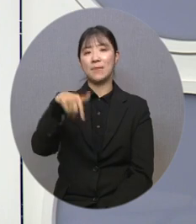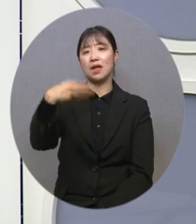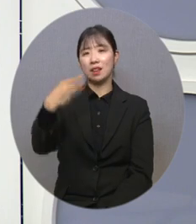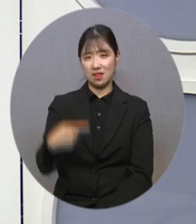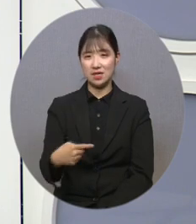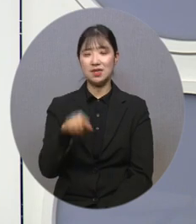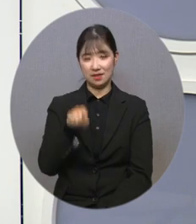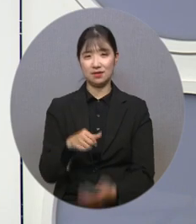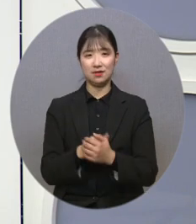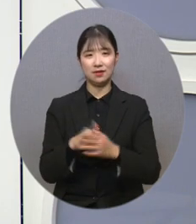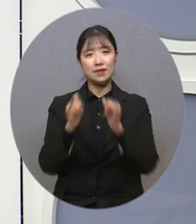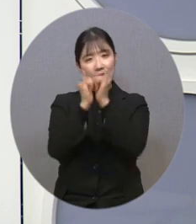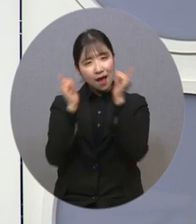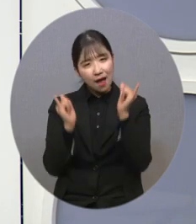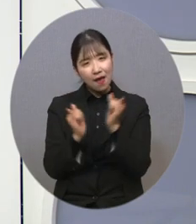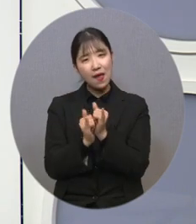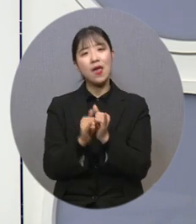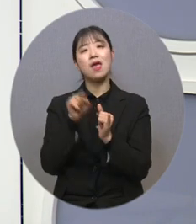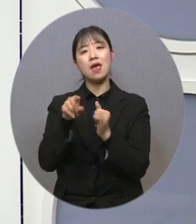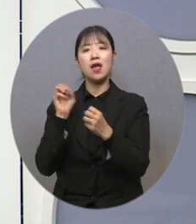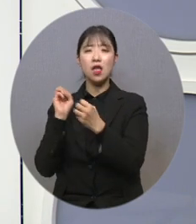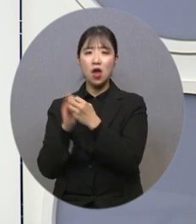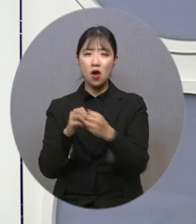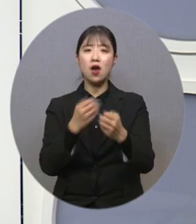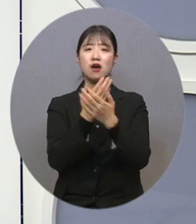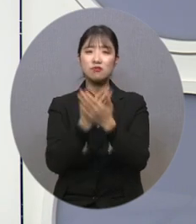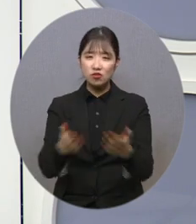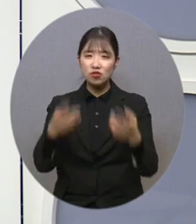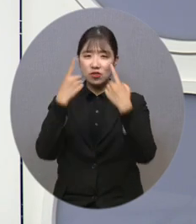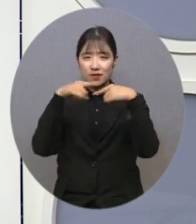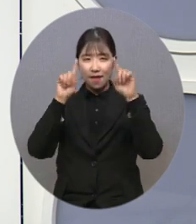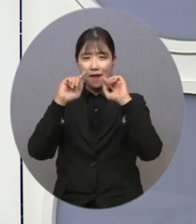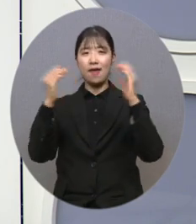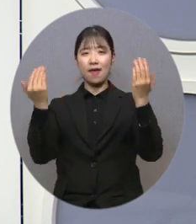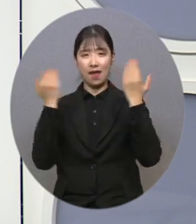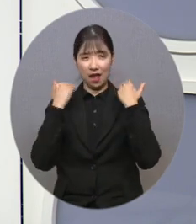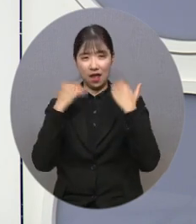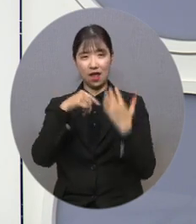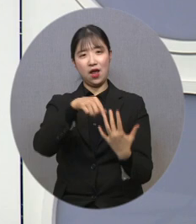그러니까 사회에 영향을 주는 대학들을 골라서